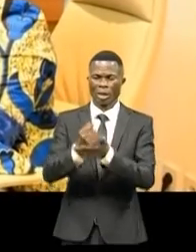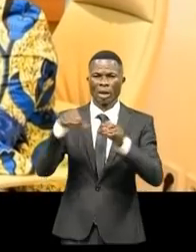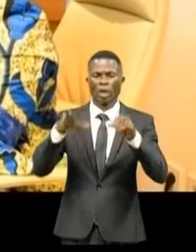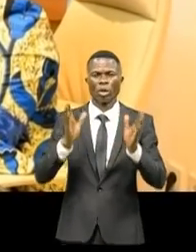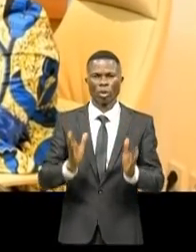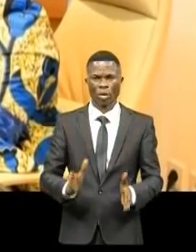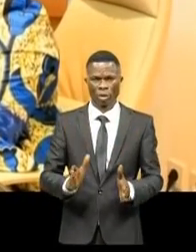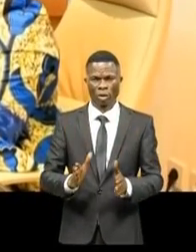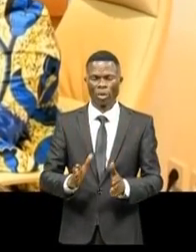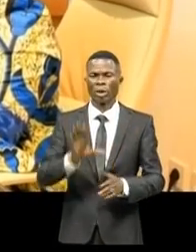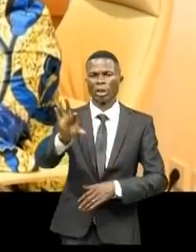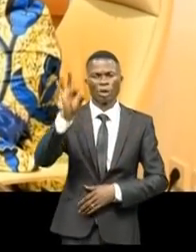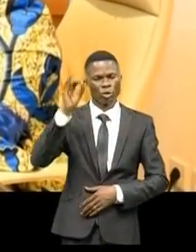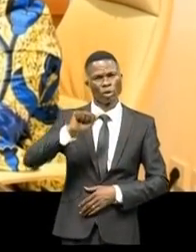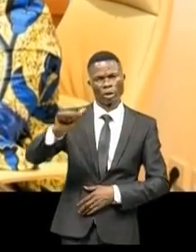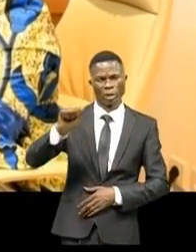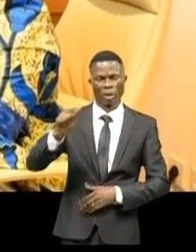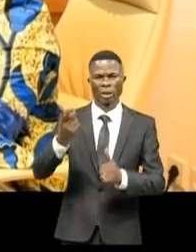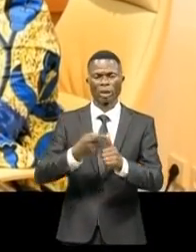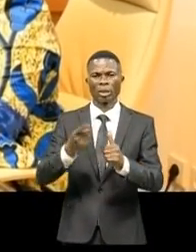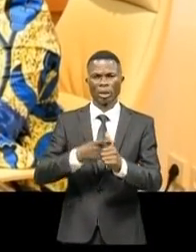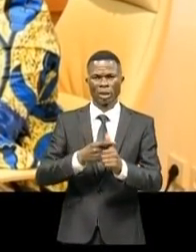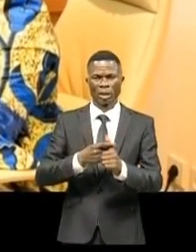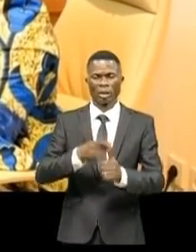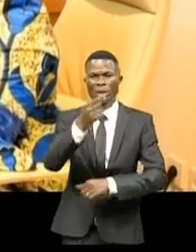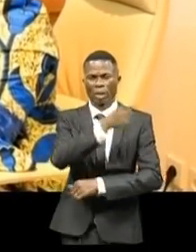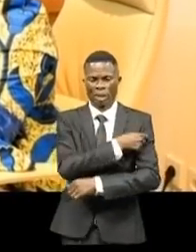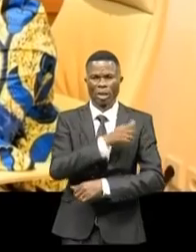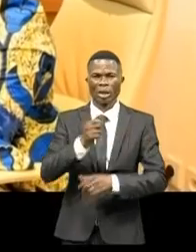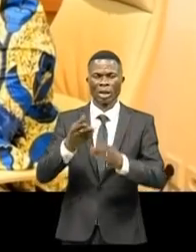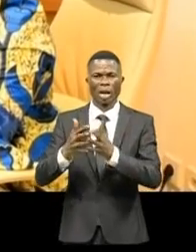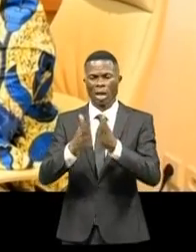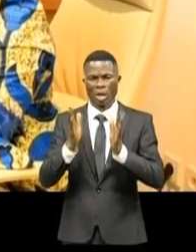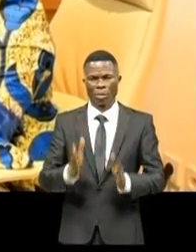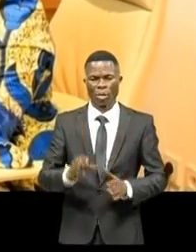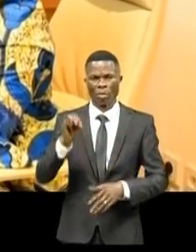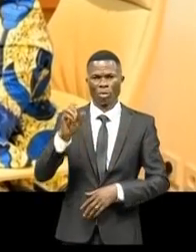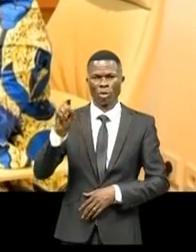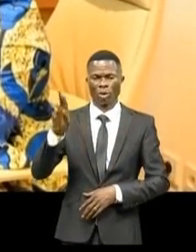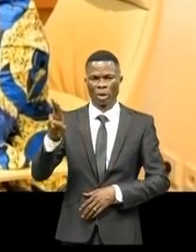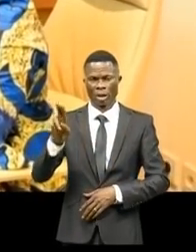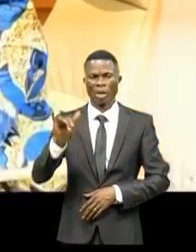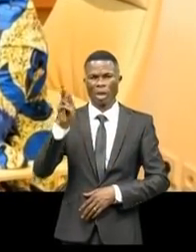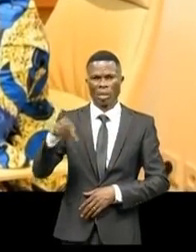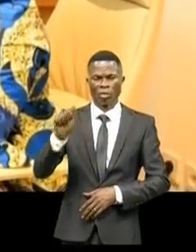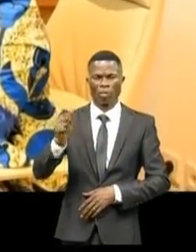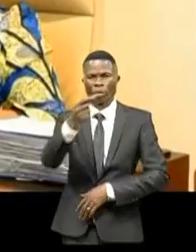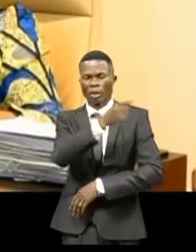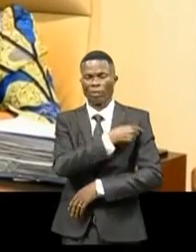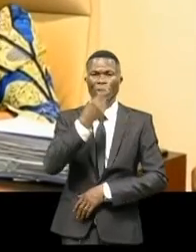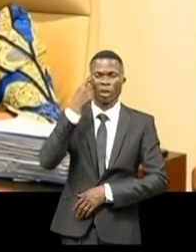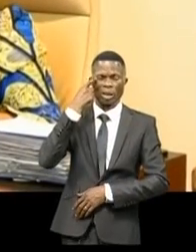Congolais de faire le choix. Il s'agit d'AstraZeneca, Moderna, Pfizer et les vaccins